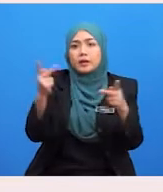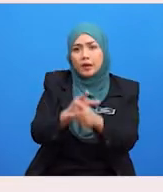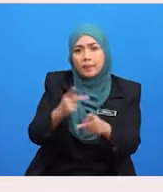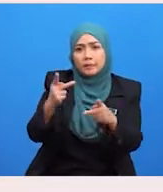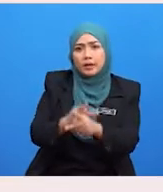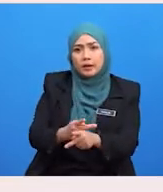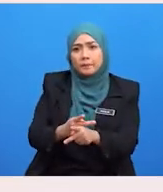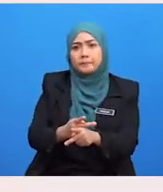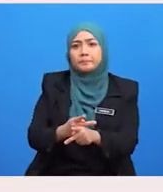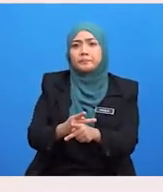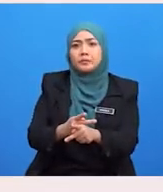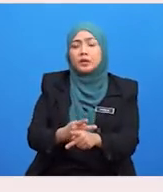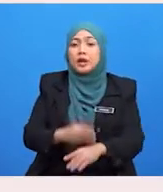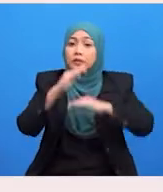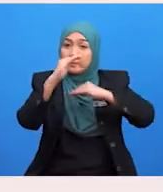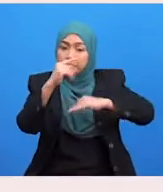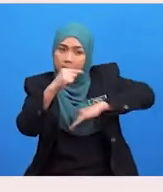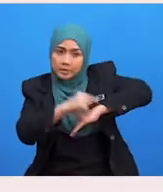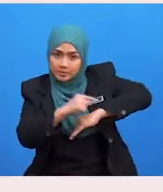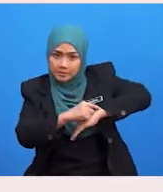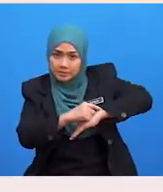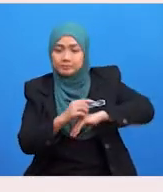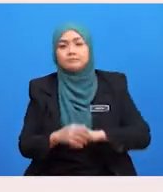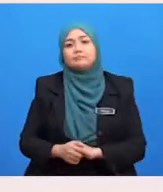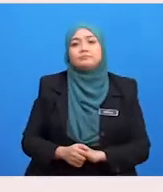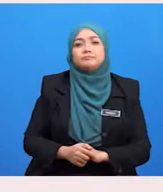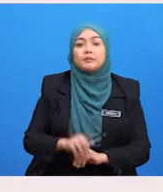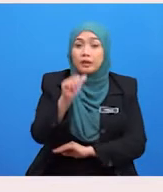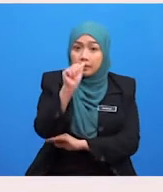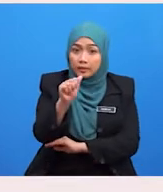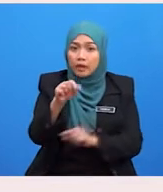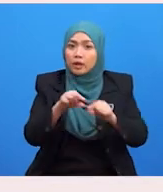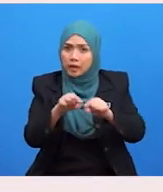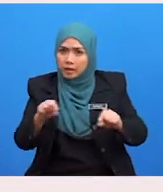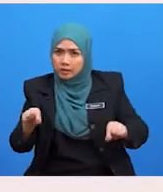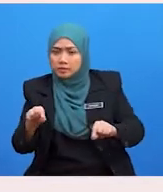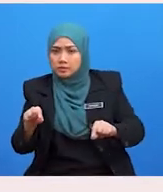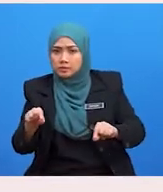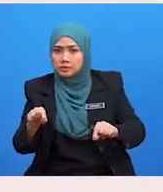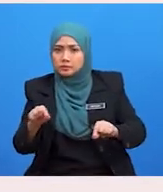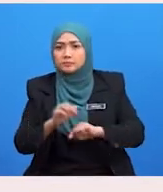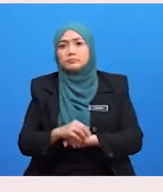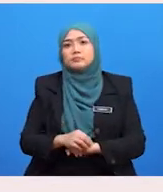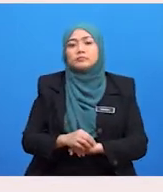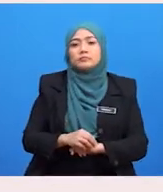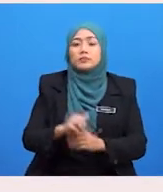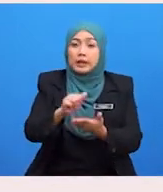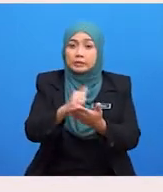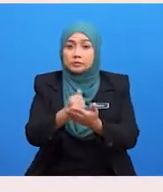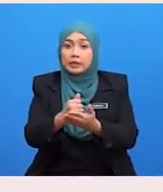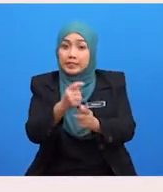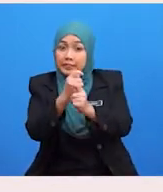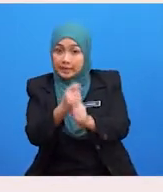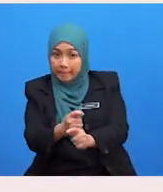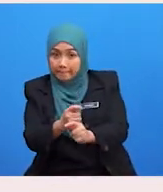darab tempoh masa. Apakah kaedah yang digunakan? A. Garis lurus, B. Ansuran tetap,